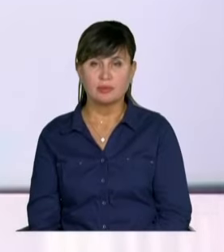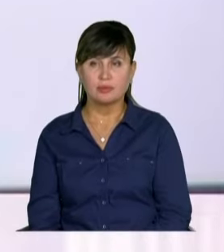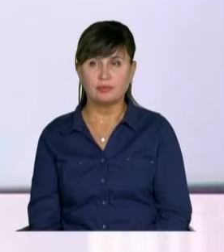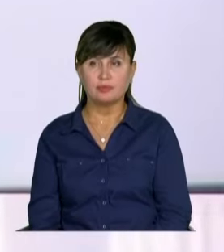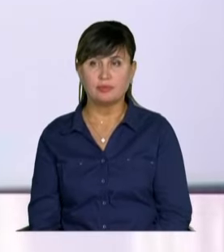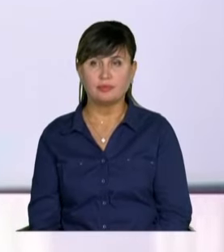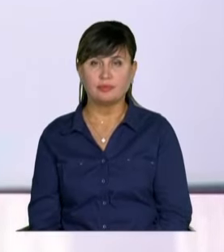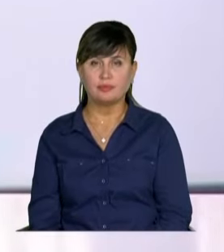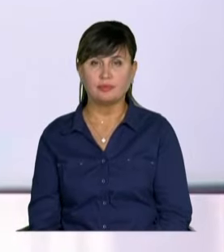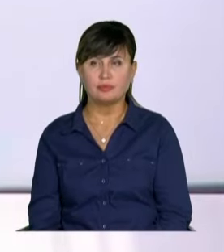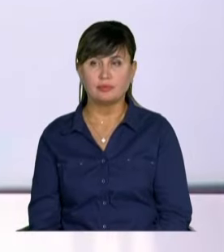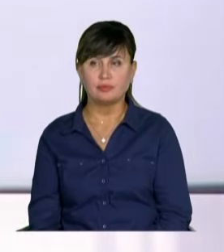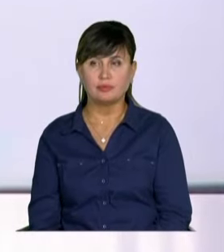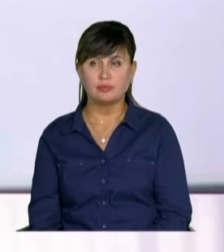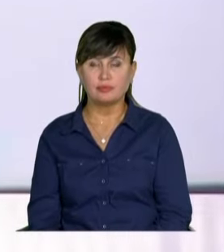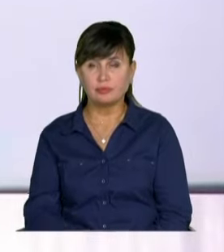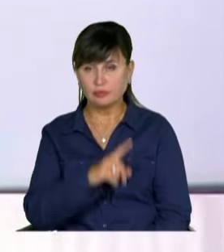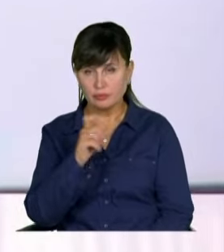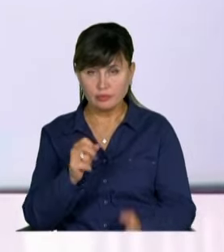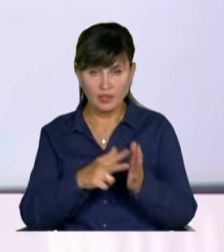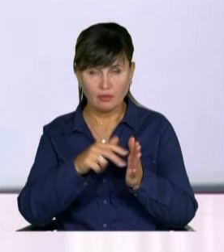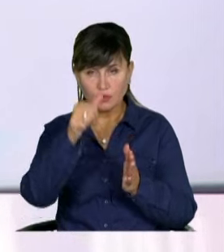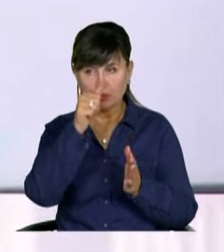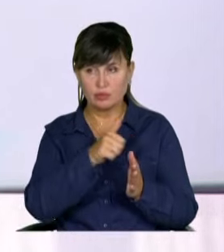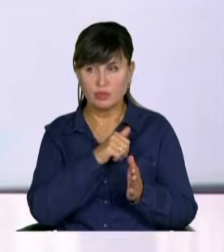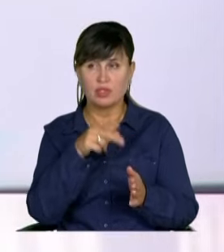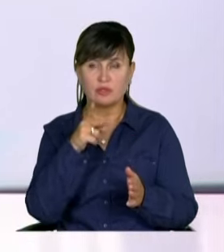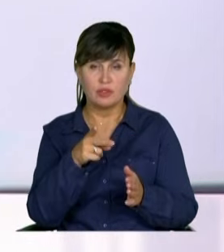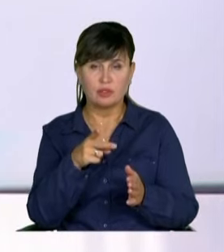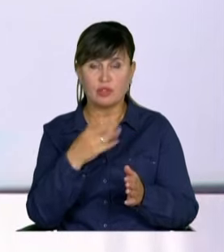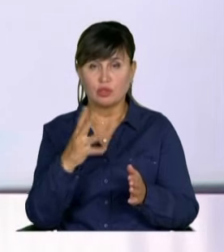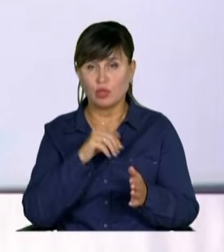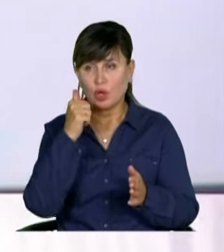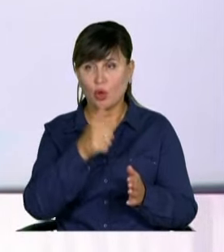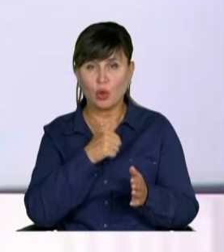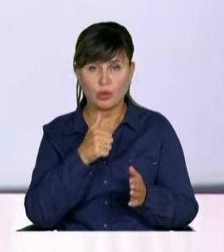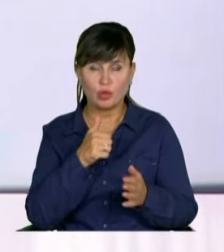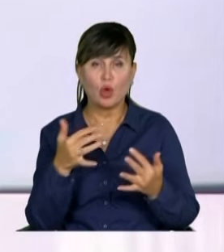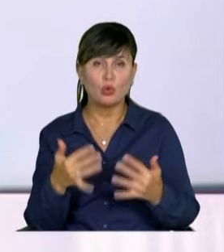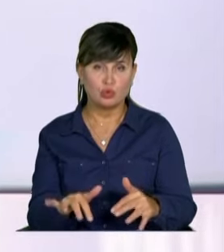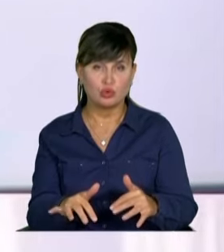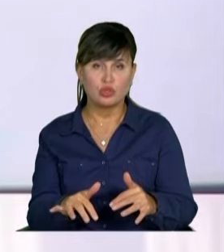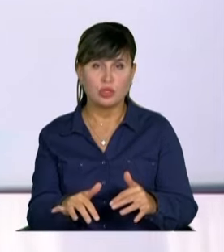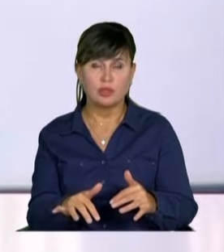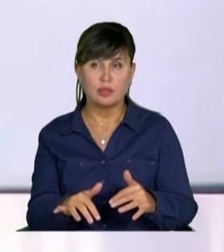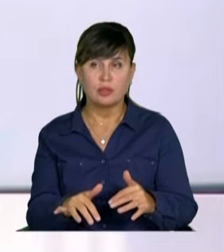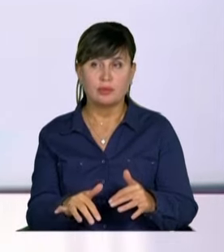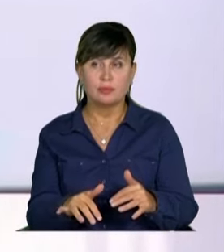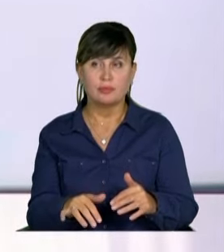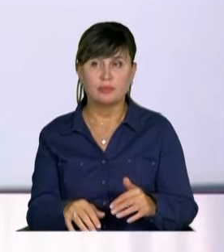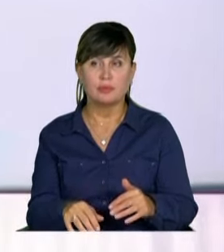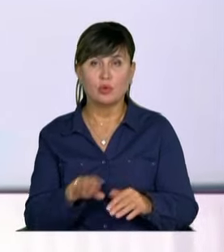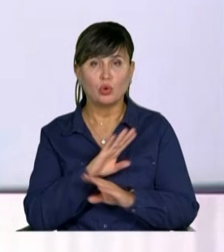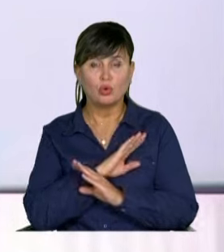полгода за 8 месяцев 2024 года уже а